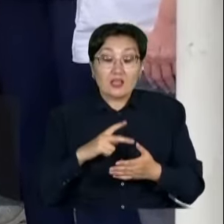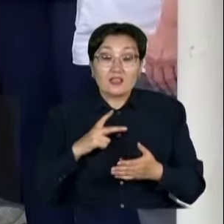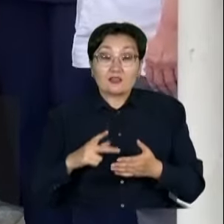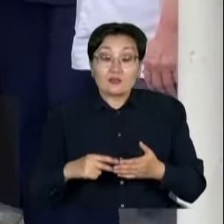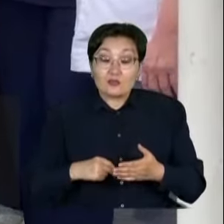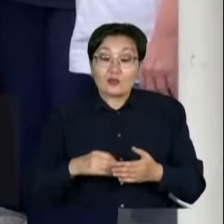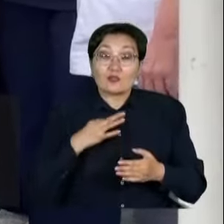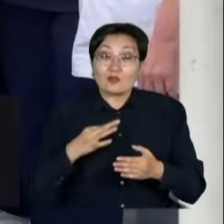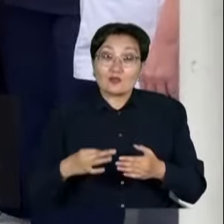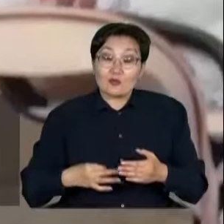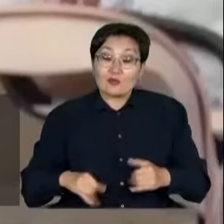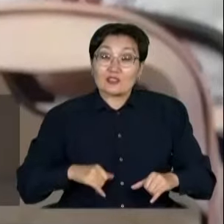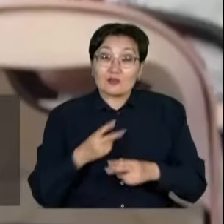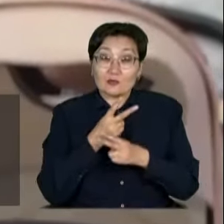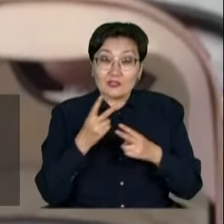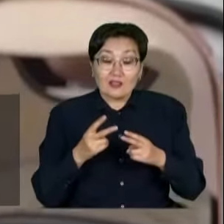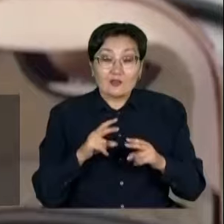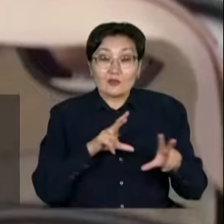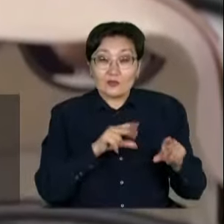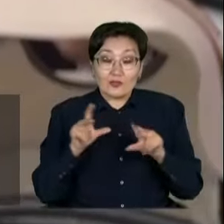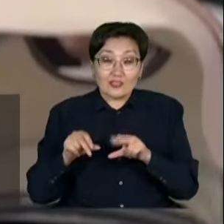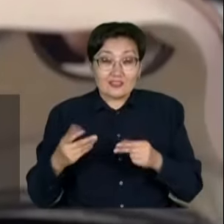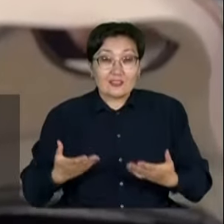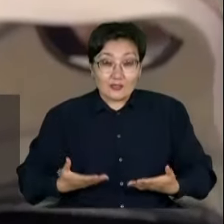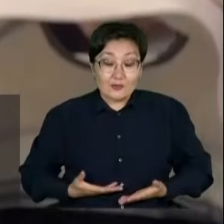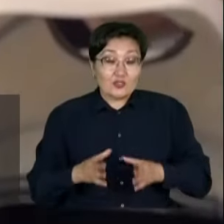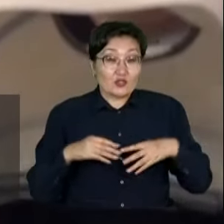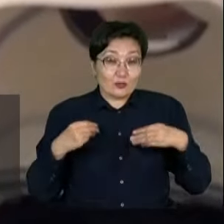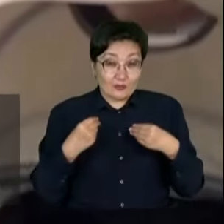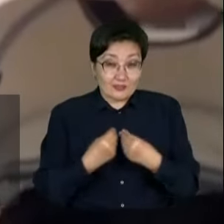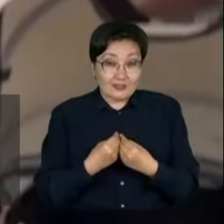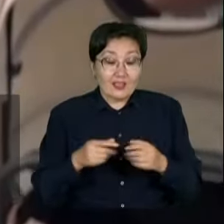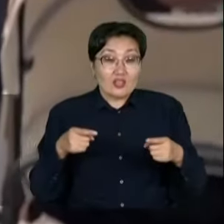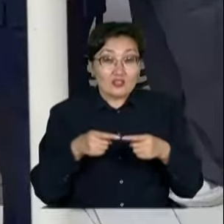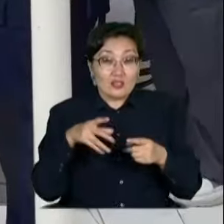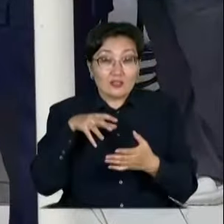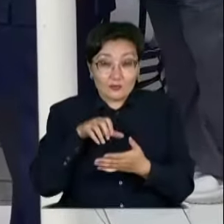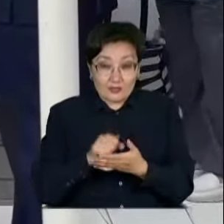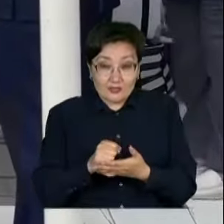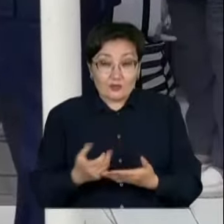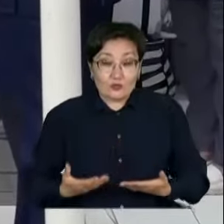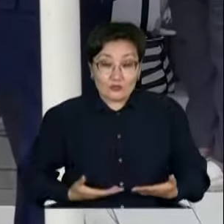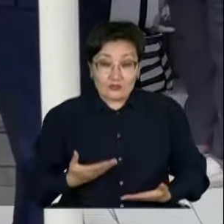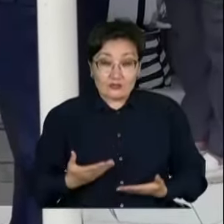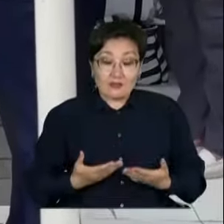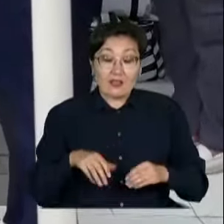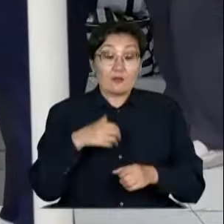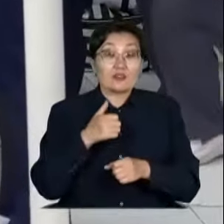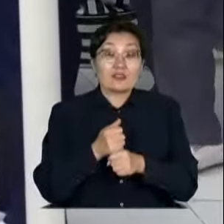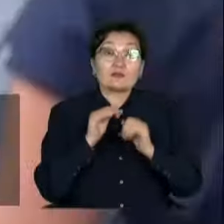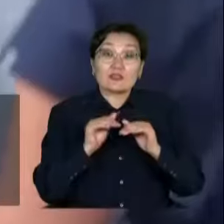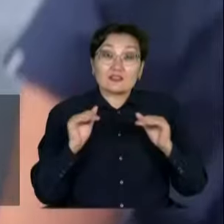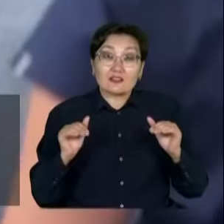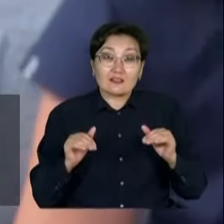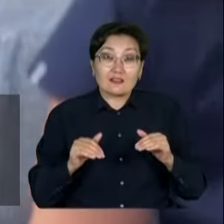қызығын, ұлдың озығын көріп, шат-шадыман күй кешіп отырған жанұя жалдамалы пәтерде жан бағады. Бастысы